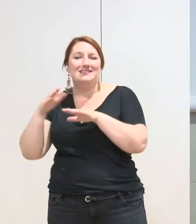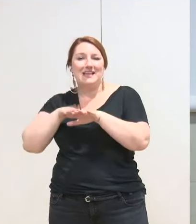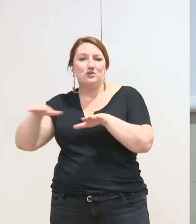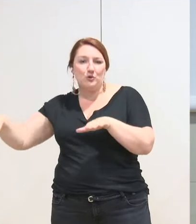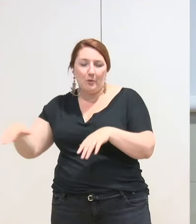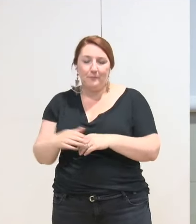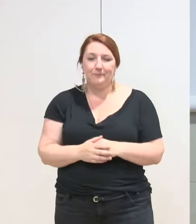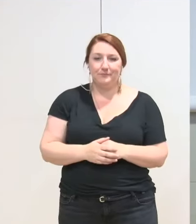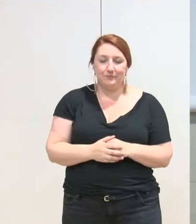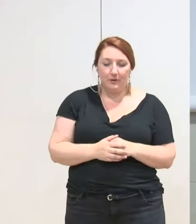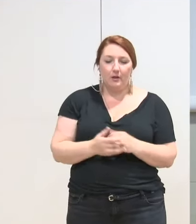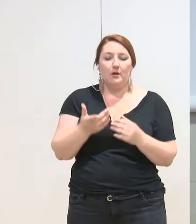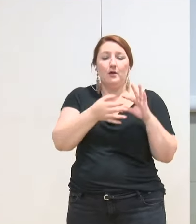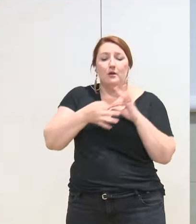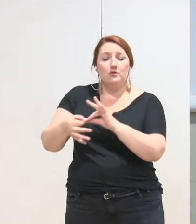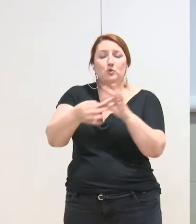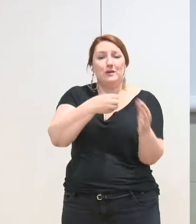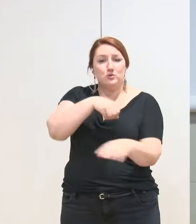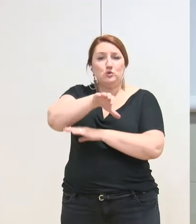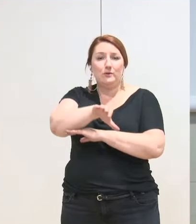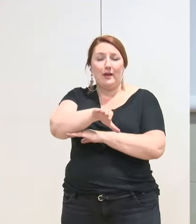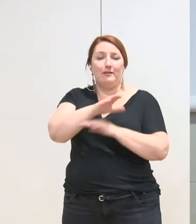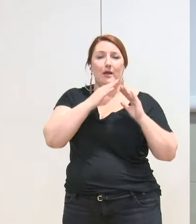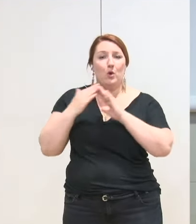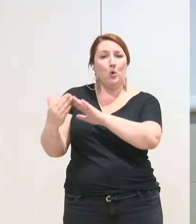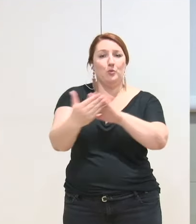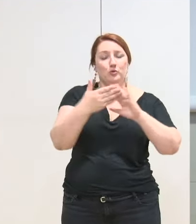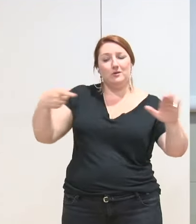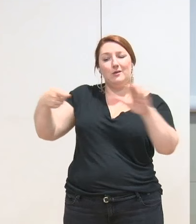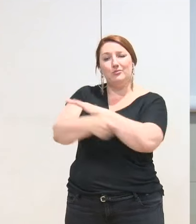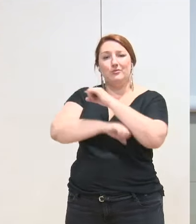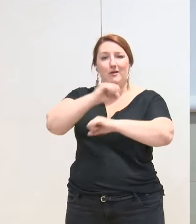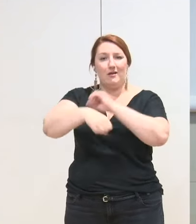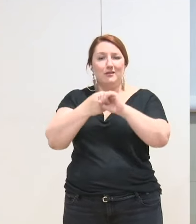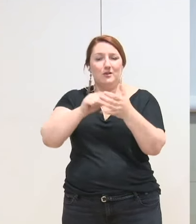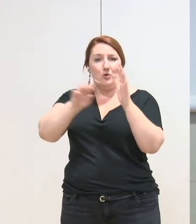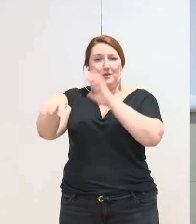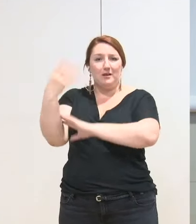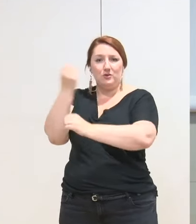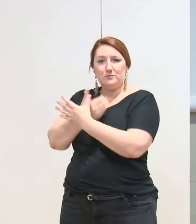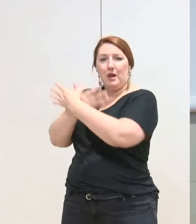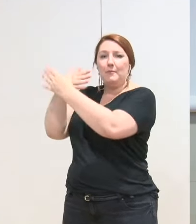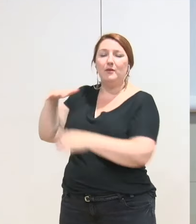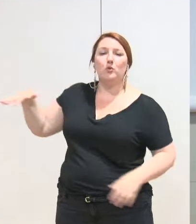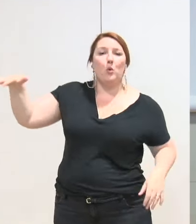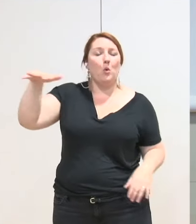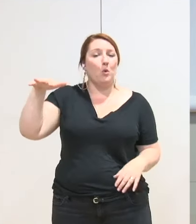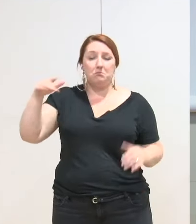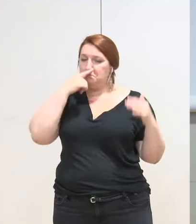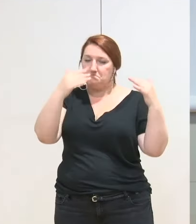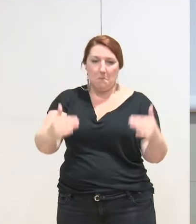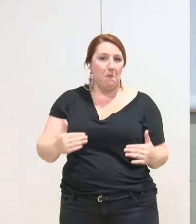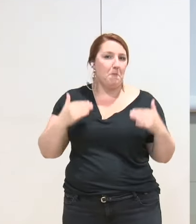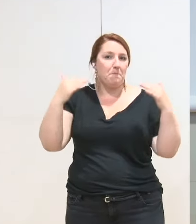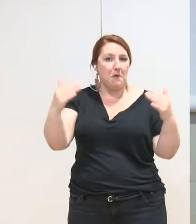ainsi que la dotation de solidarité communautaire versée en 2014 par la Communauté d'Agglomération reste identique à celle